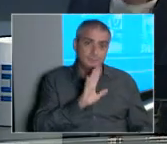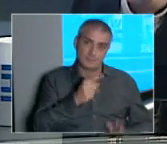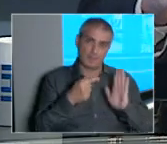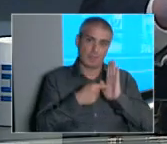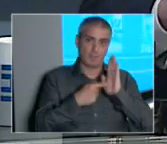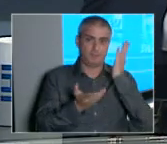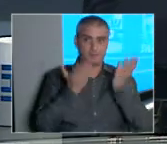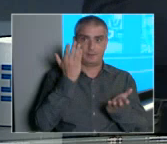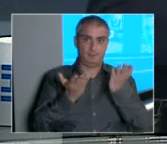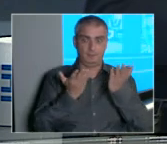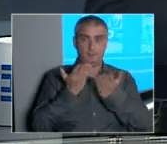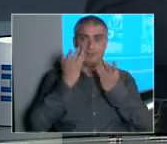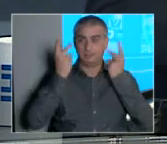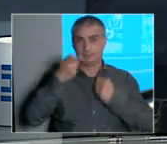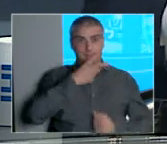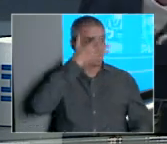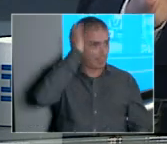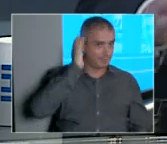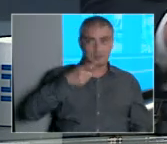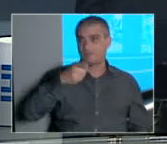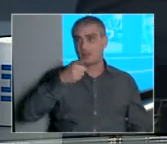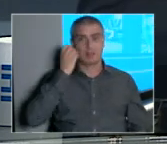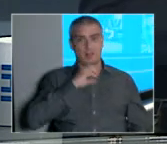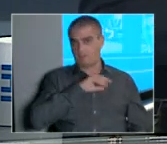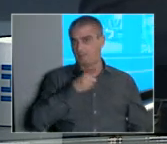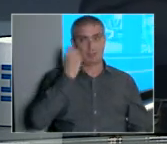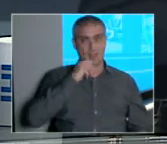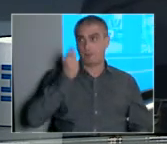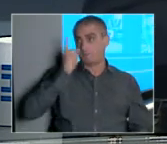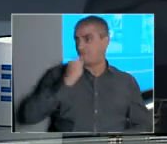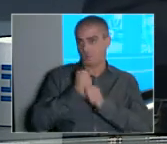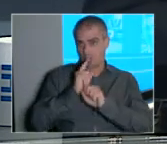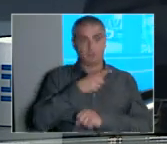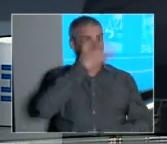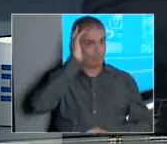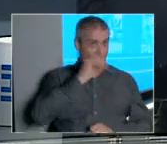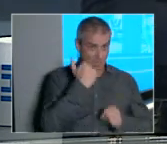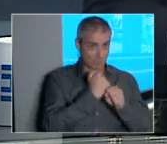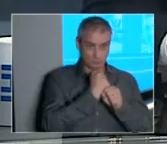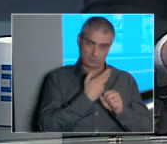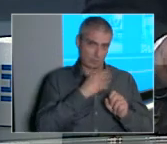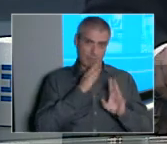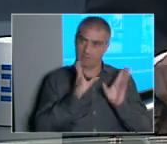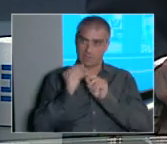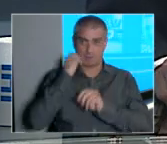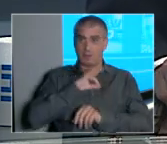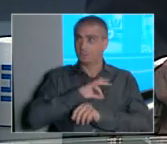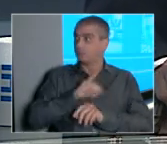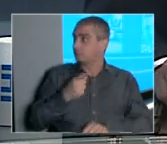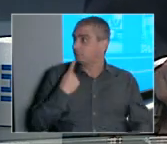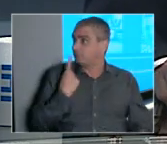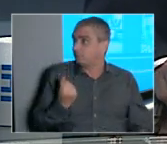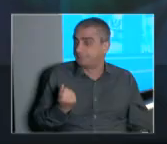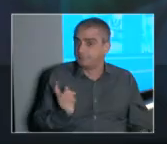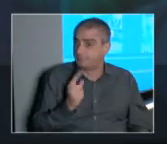הסיבה להבדל של היחס החרדי בין לפיד לליברמן. ליברמן רק מאיים, אבל הוא לא מקיים. ולפיד הוא גם מקיים, אז אין לנו בעיה לשבת עם ליברמן. עוד אמרת,